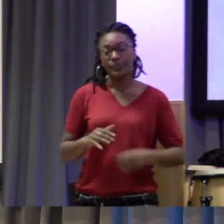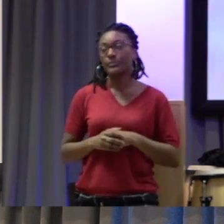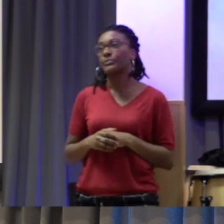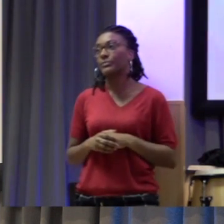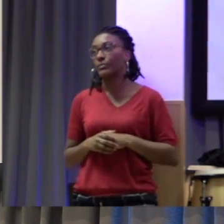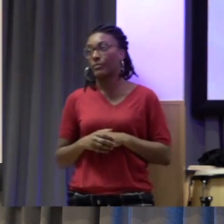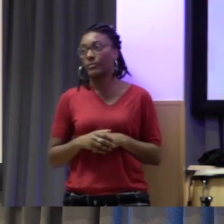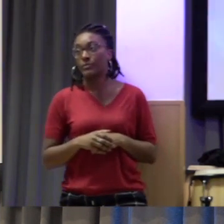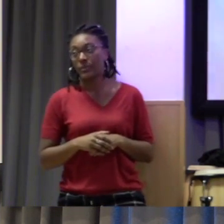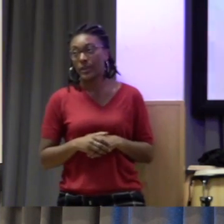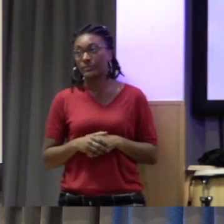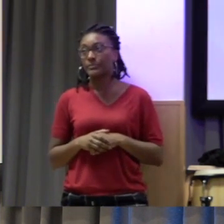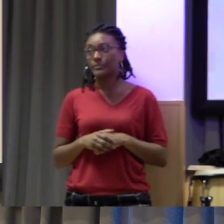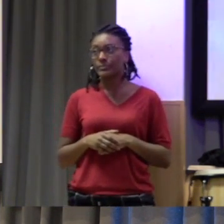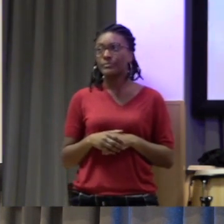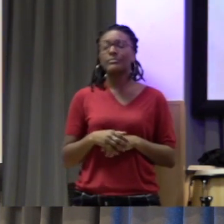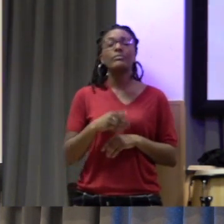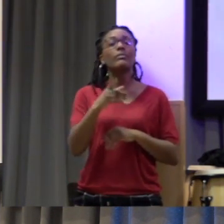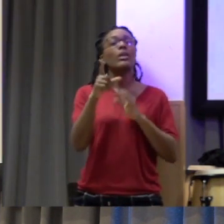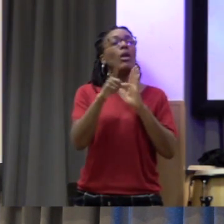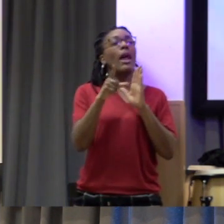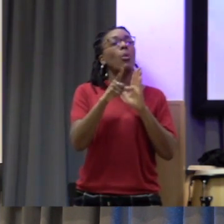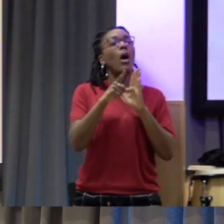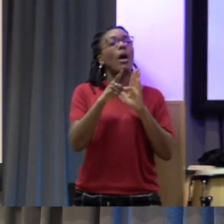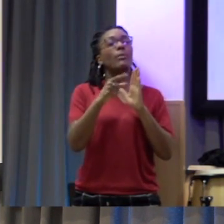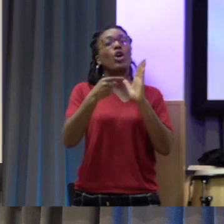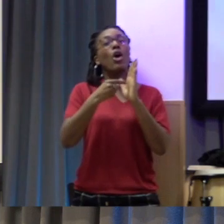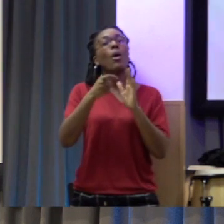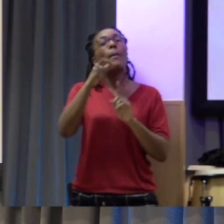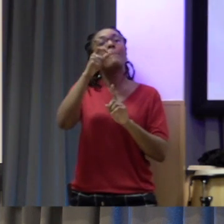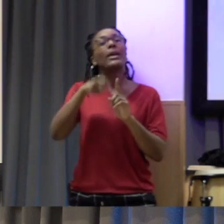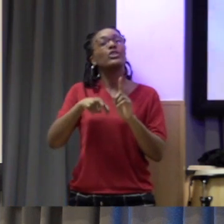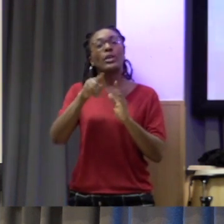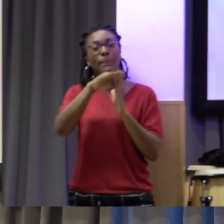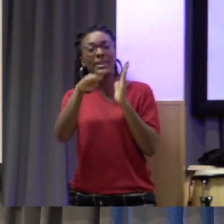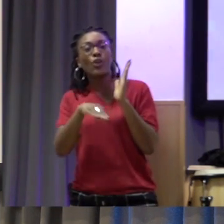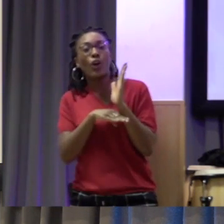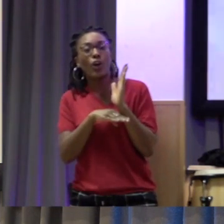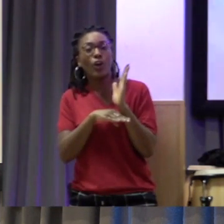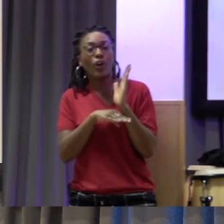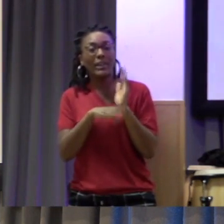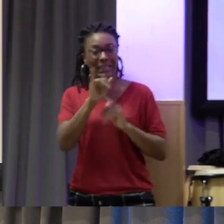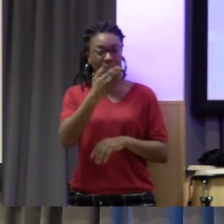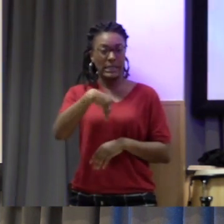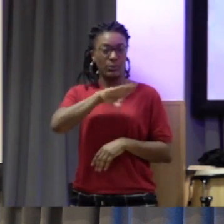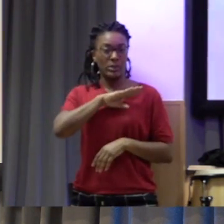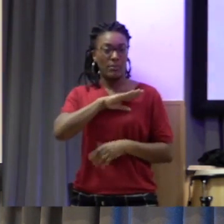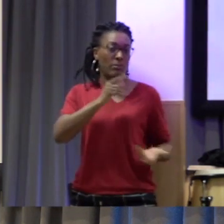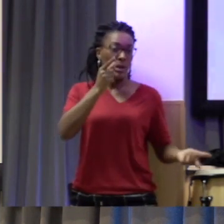Dans la loi, quand une personne n'est pas majeure, c'est les parents qui répondent pour